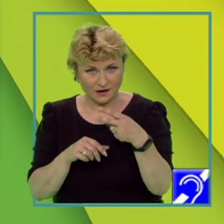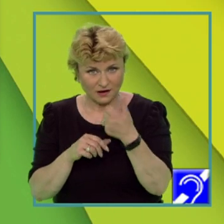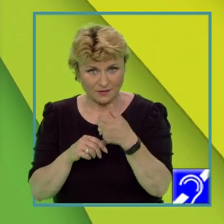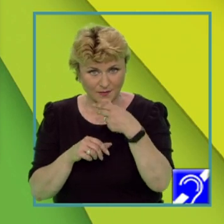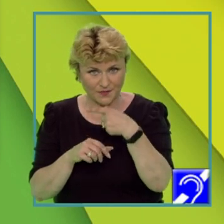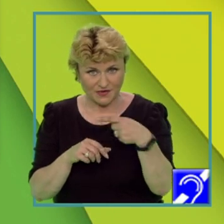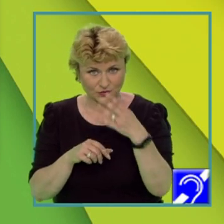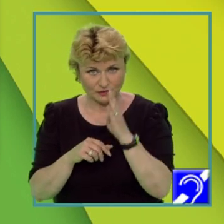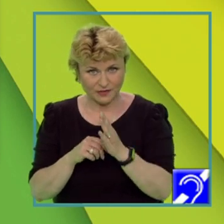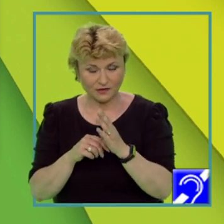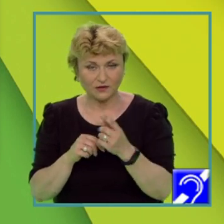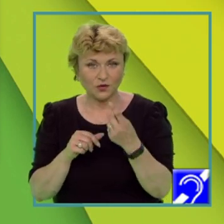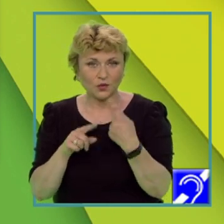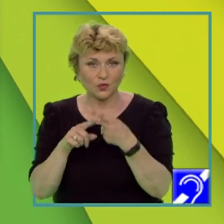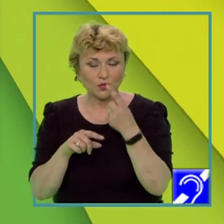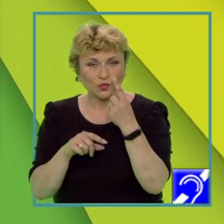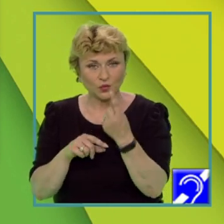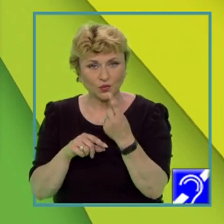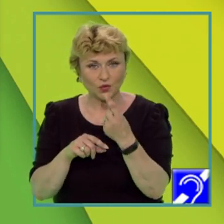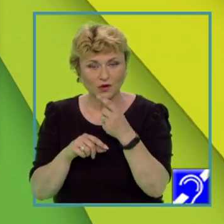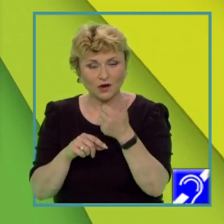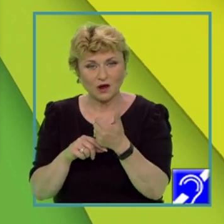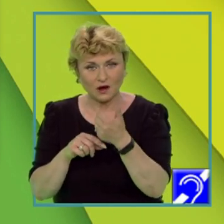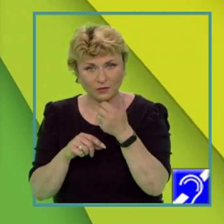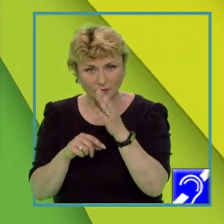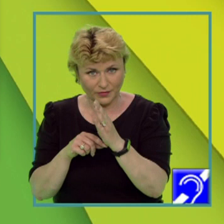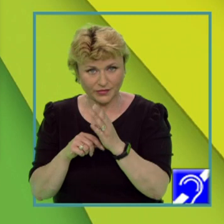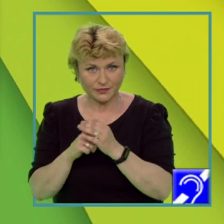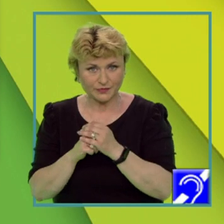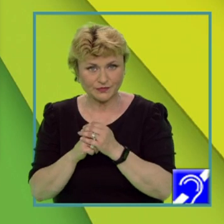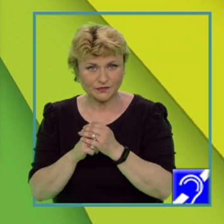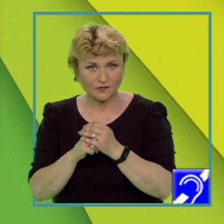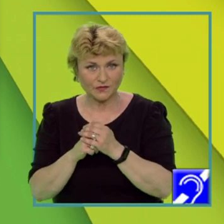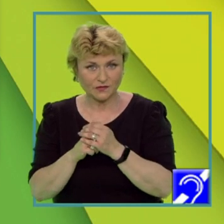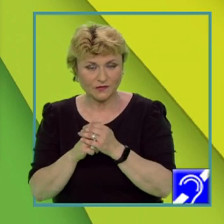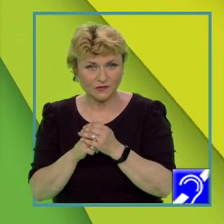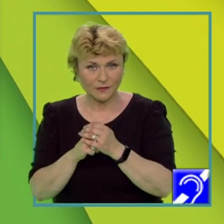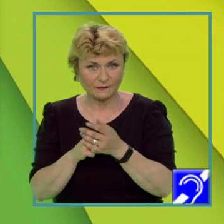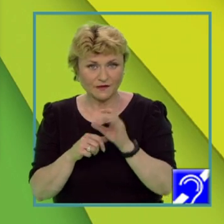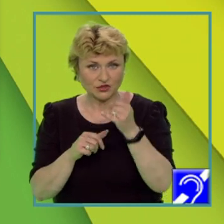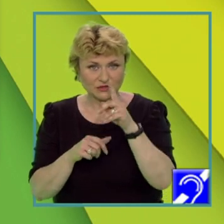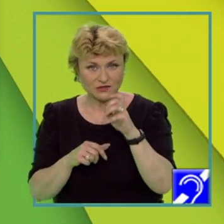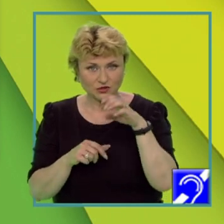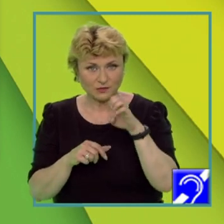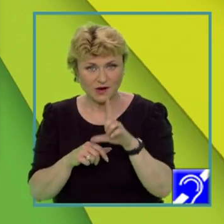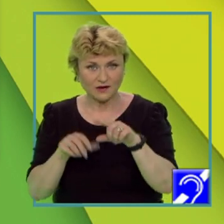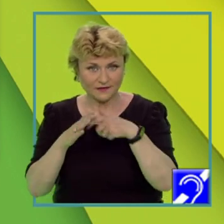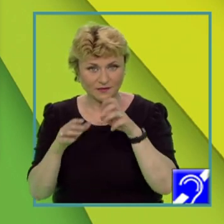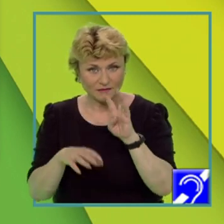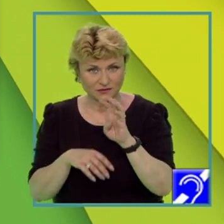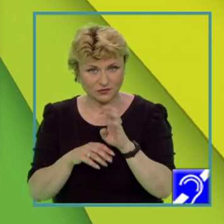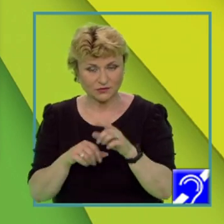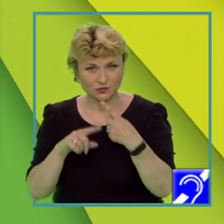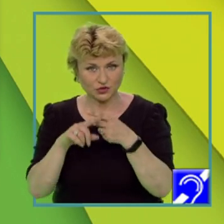minus b pe lângă a plus b și se obține logaritm zecimal din 100 minus logaritm zecimal din 40 de